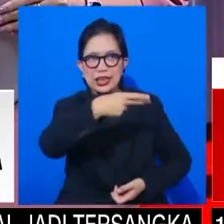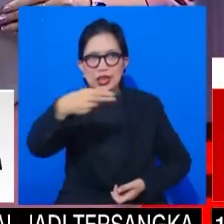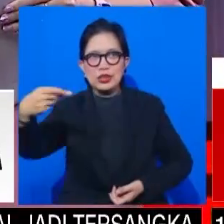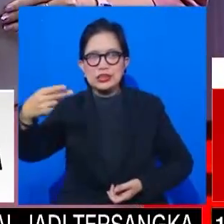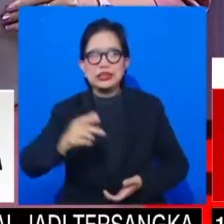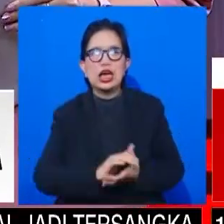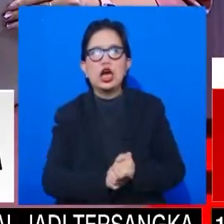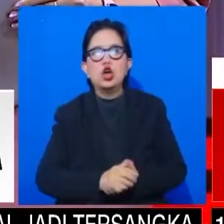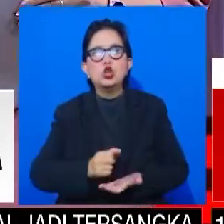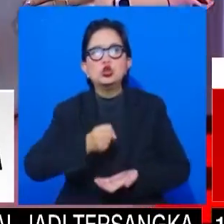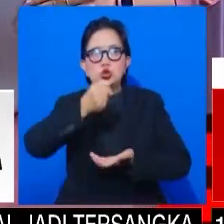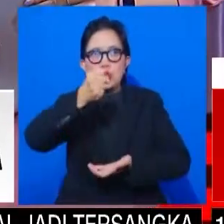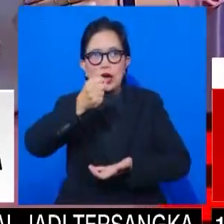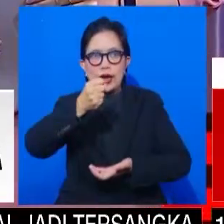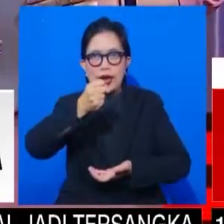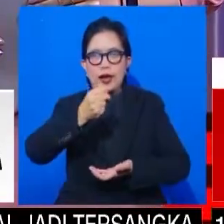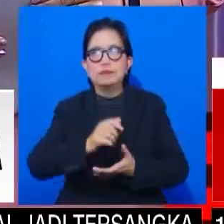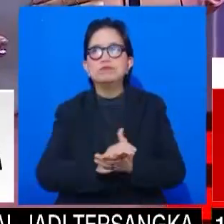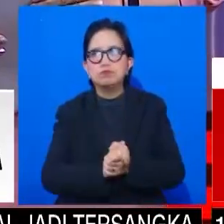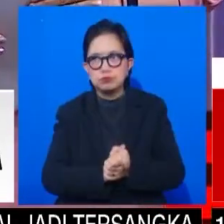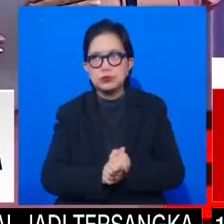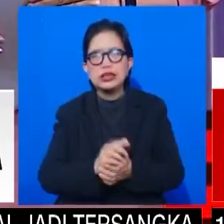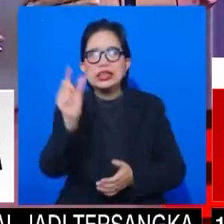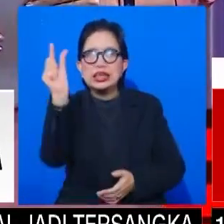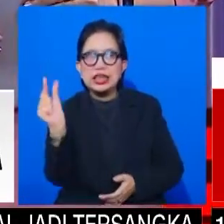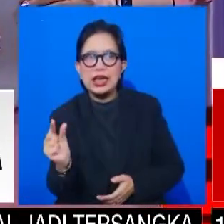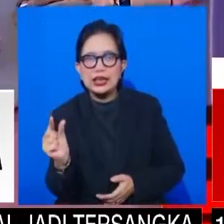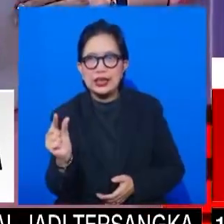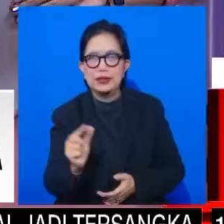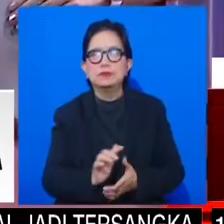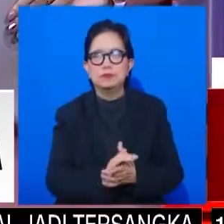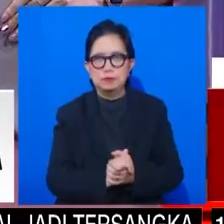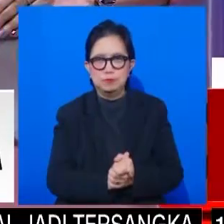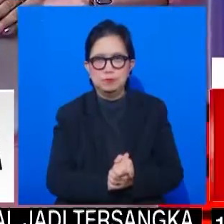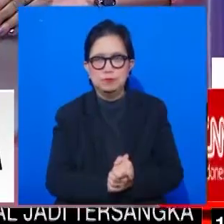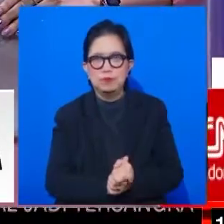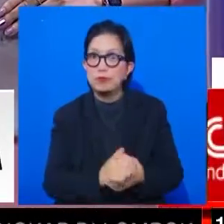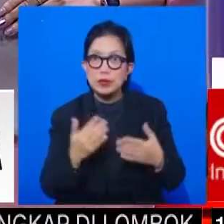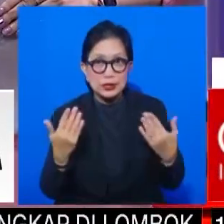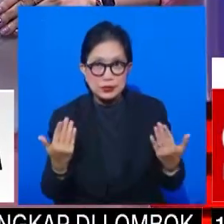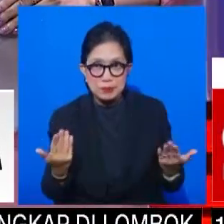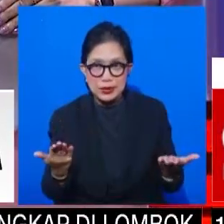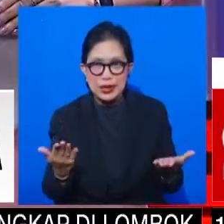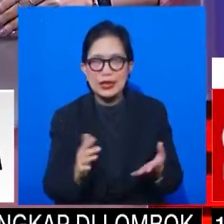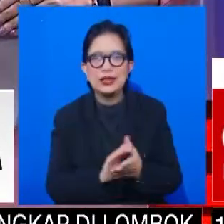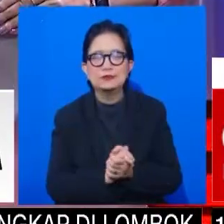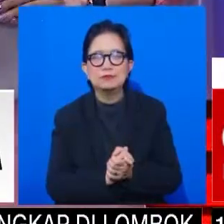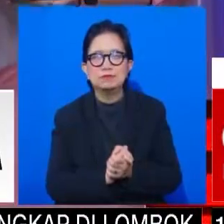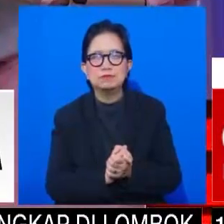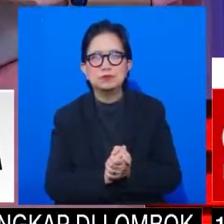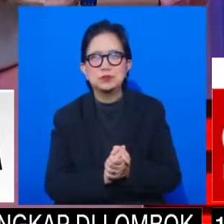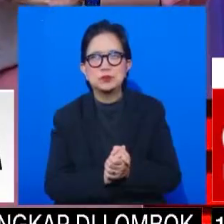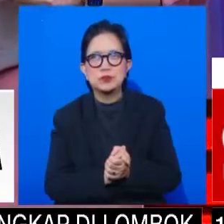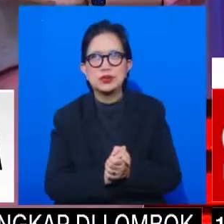umum di kompetisi paduan suara Leonardo da Vinci International Choral Festival yang digelar di kota Firenze, Italia.